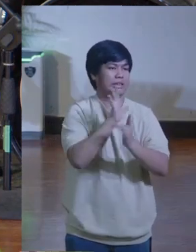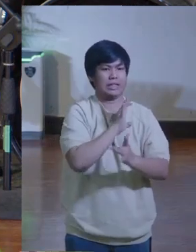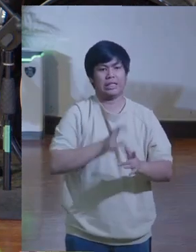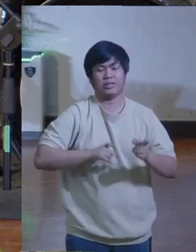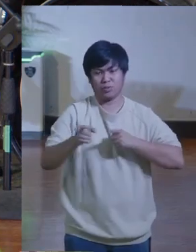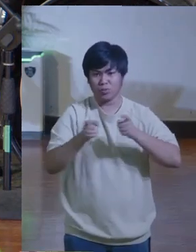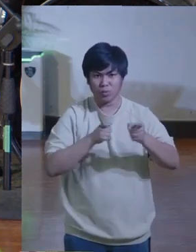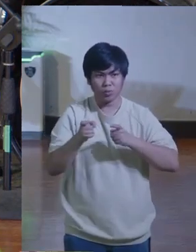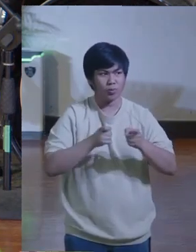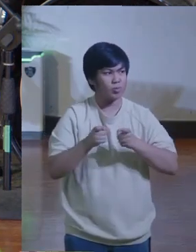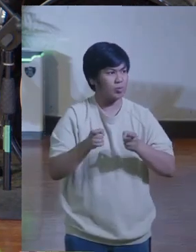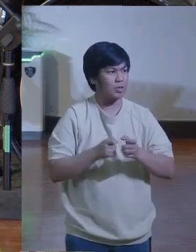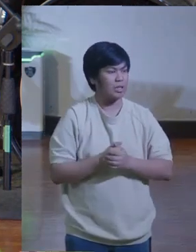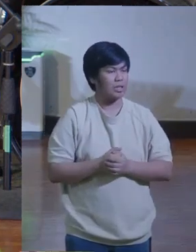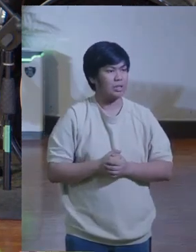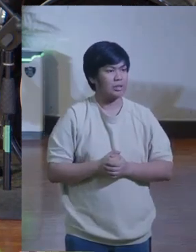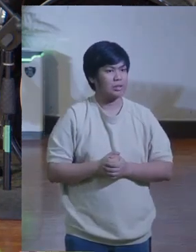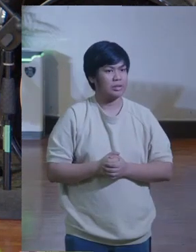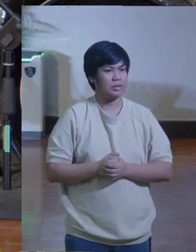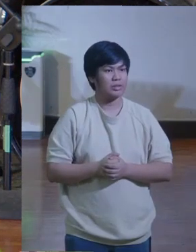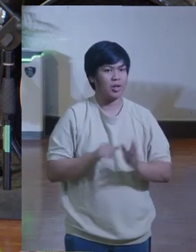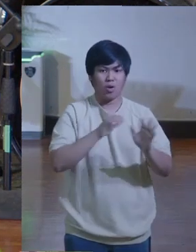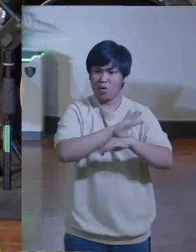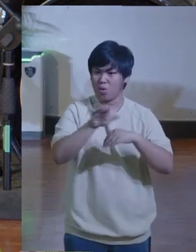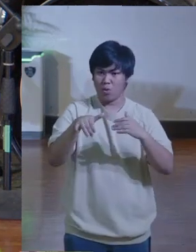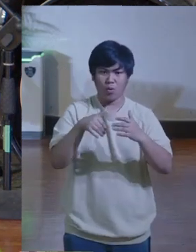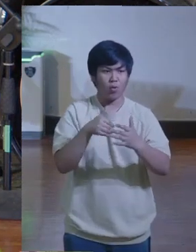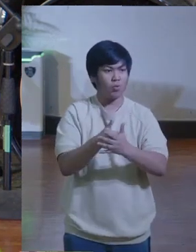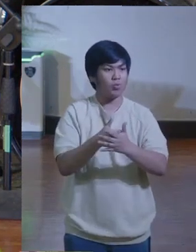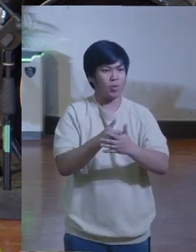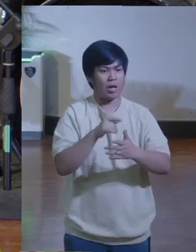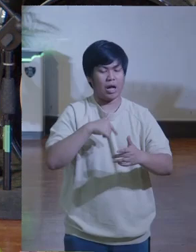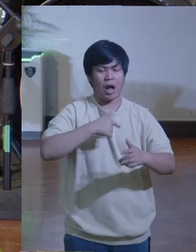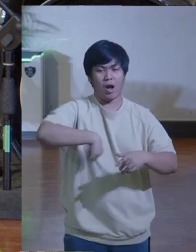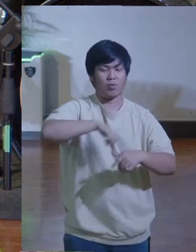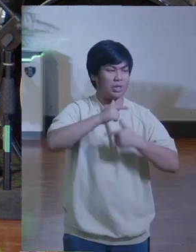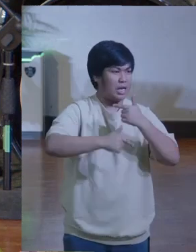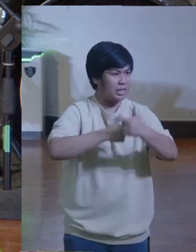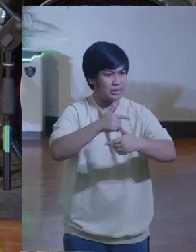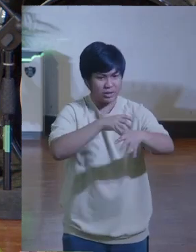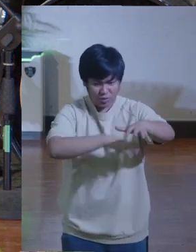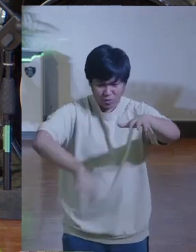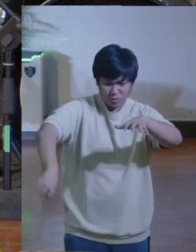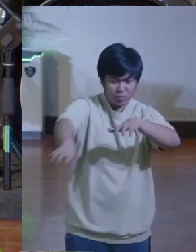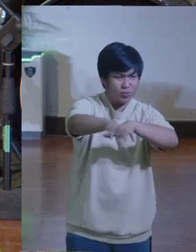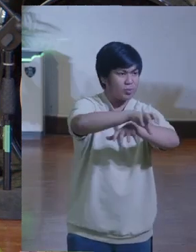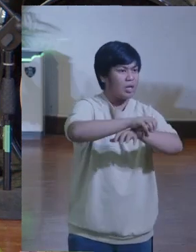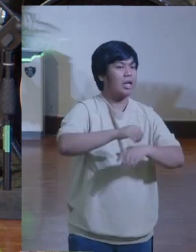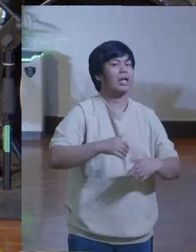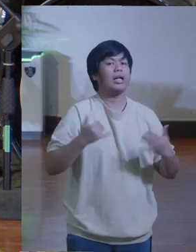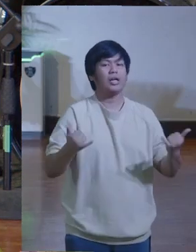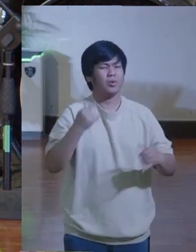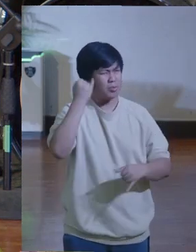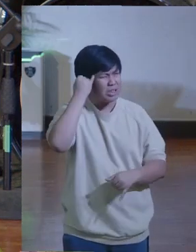yung pagkakabitin ng sun and ng solar system sa ating galaxy. Sa laki ng universe,